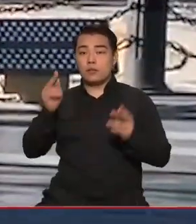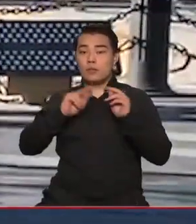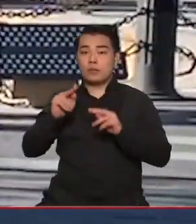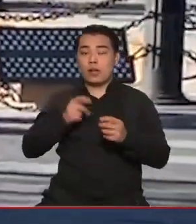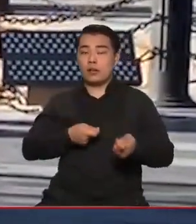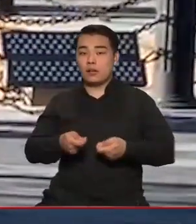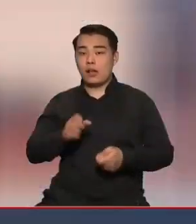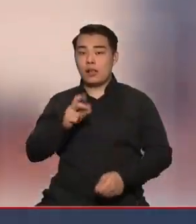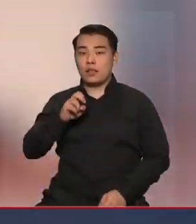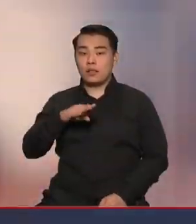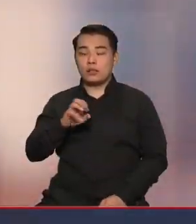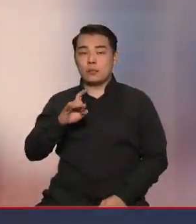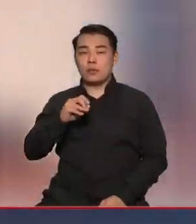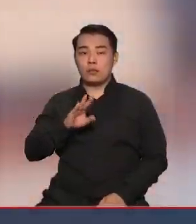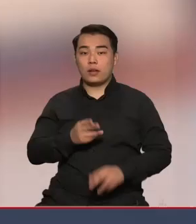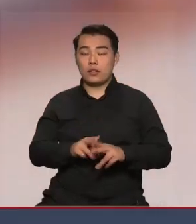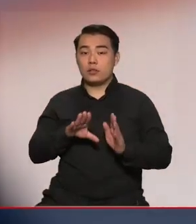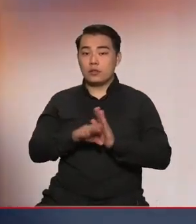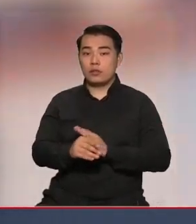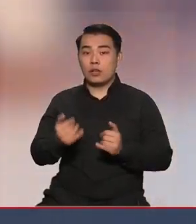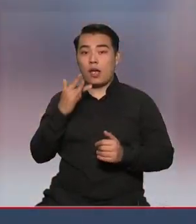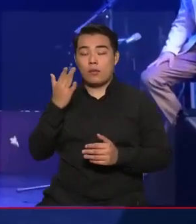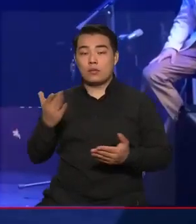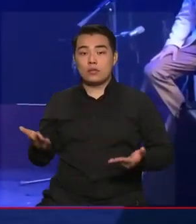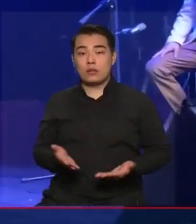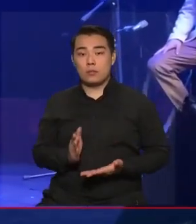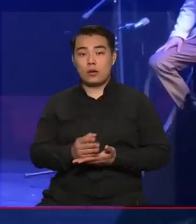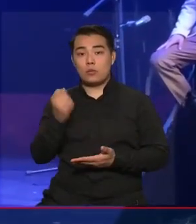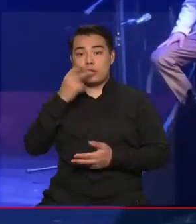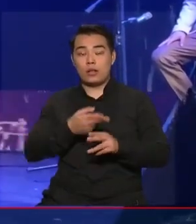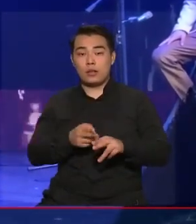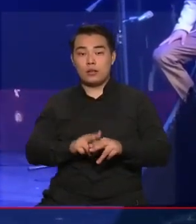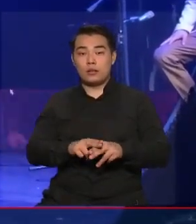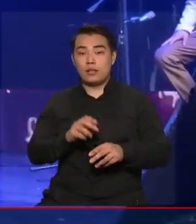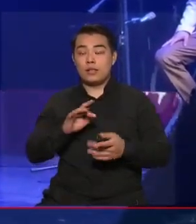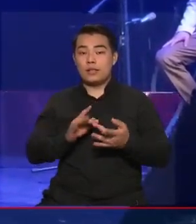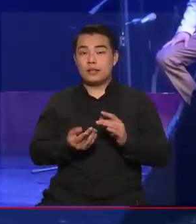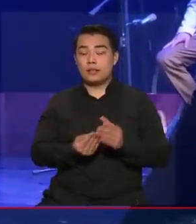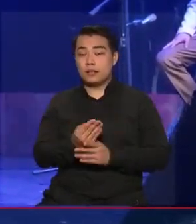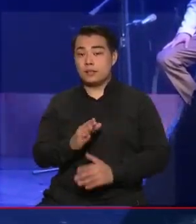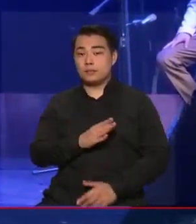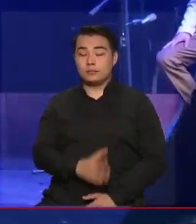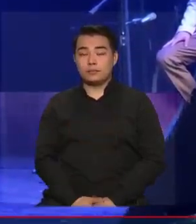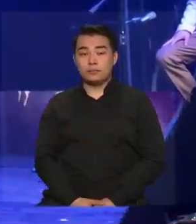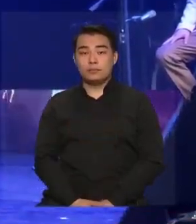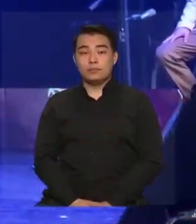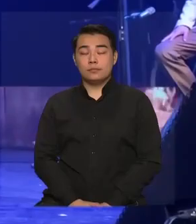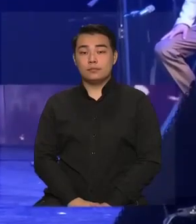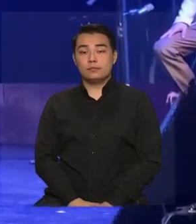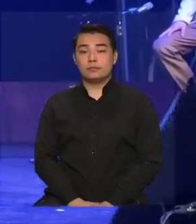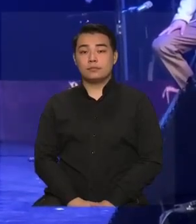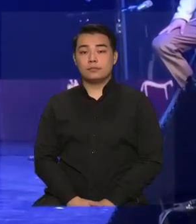руководством Атлета Таменова. И есть среди них жители зарубежных стран, которые узнали о нем из соцсетей. Айман Каймульдина, Гульзат Сахова, Жибек